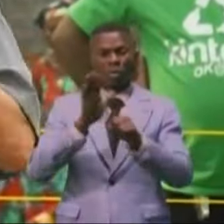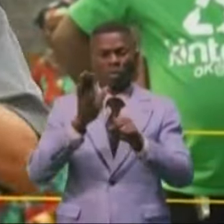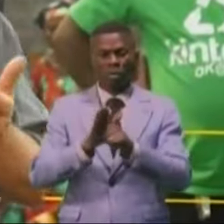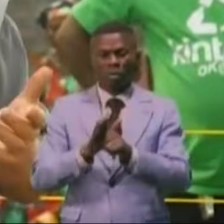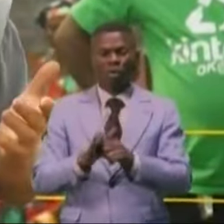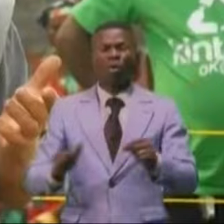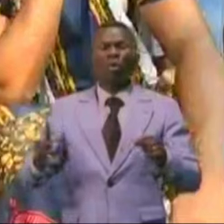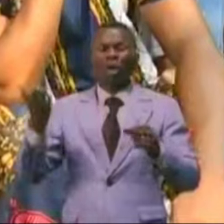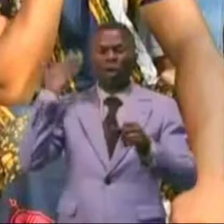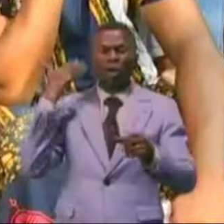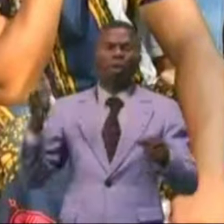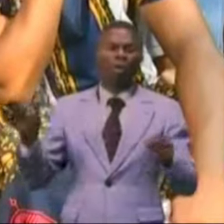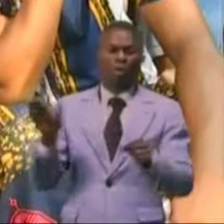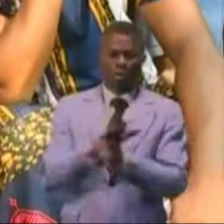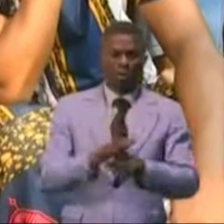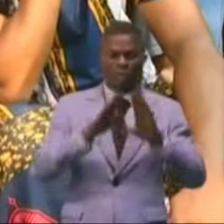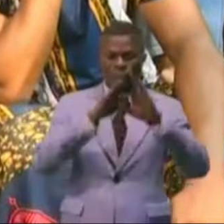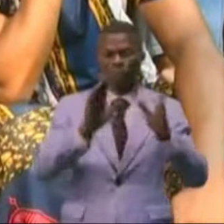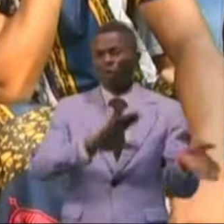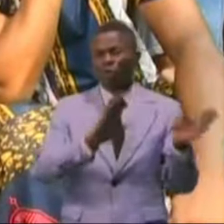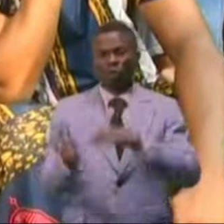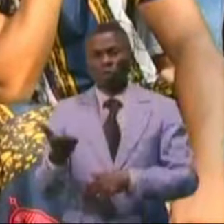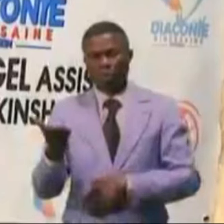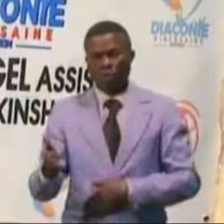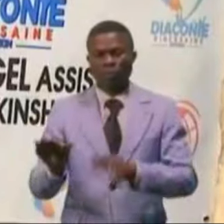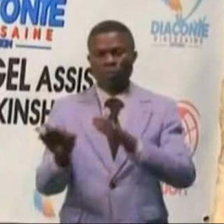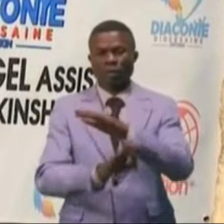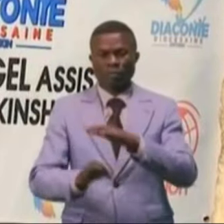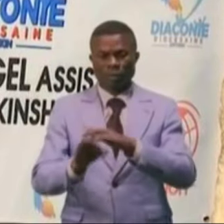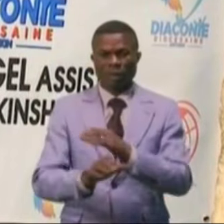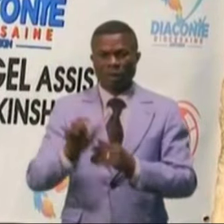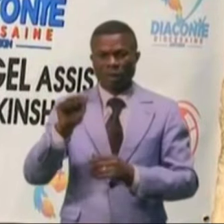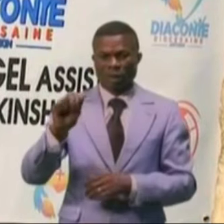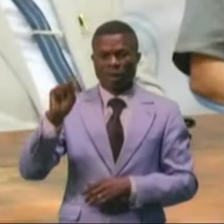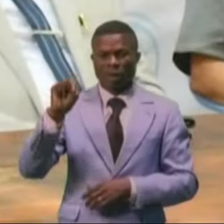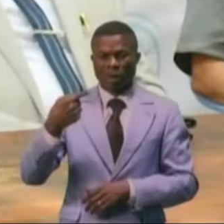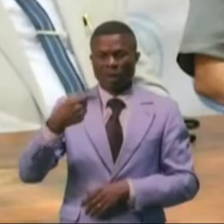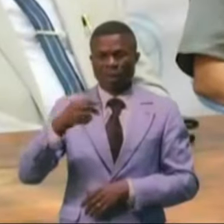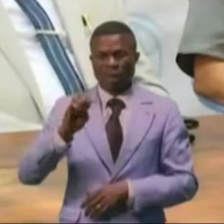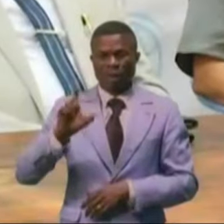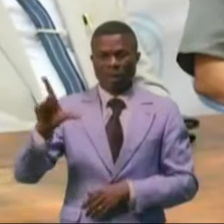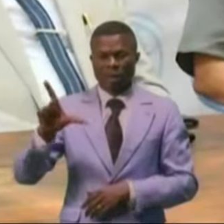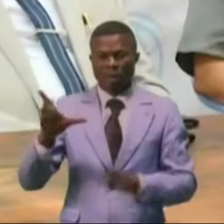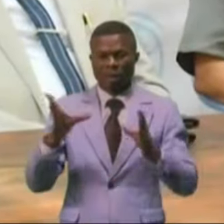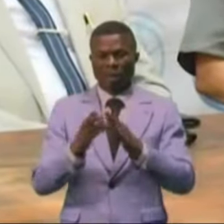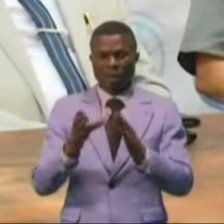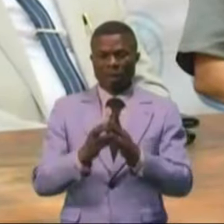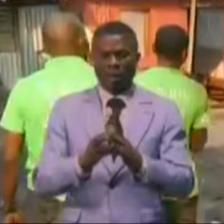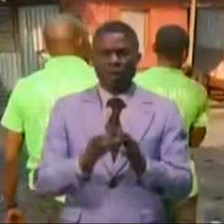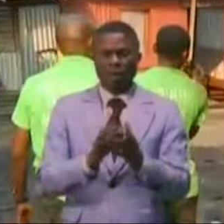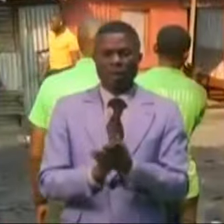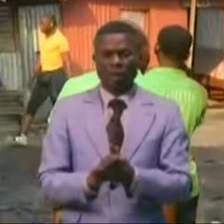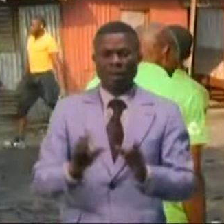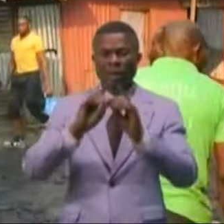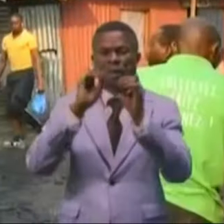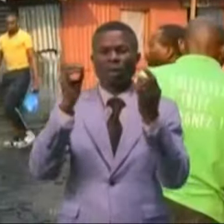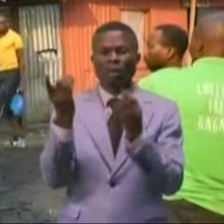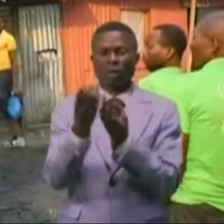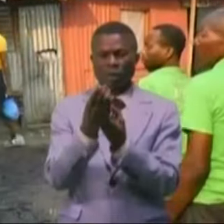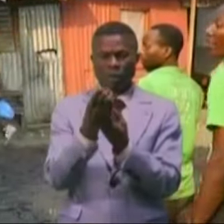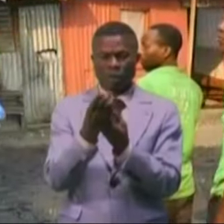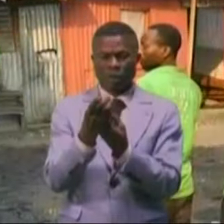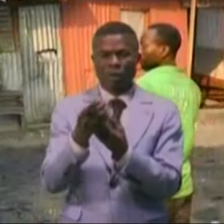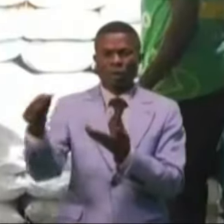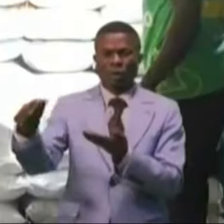limite dévasté cet espace. La fondation Angèle Cosmétique, en collaboration avec la diaconie diocésaine, ont mobilisé